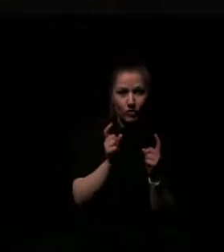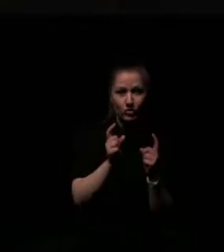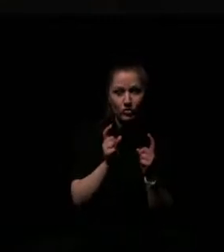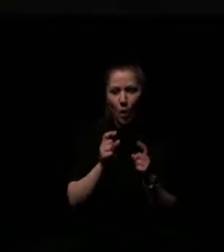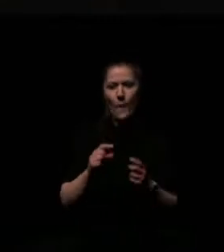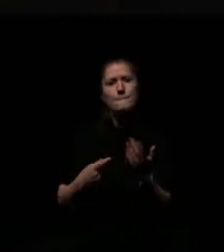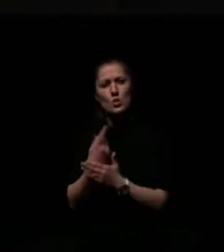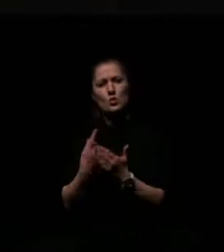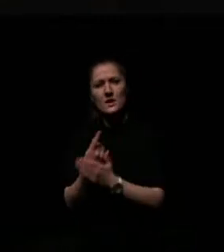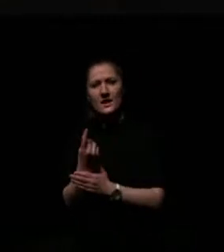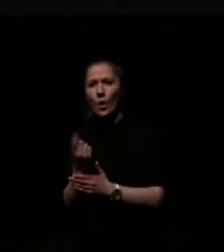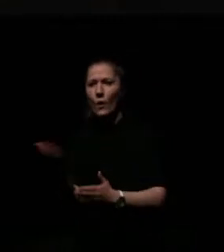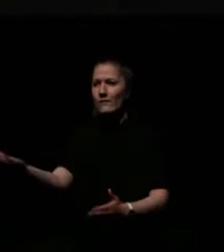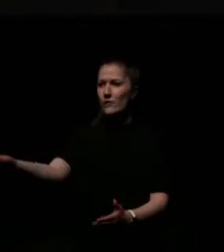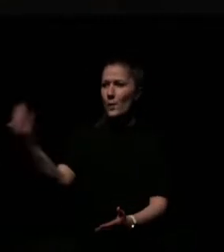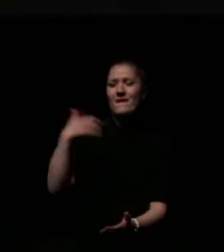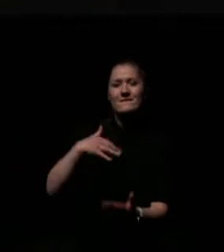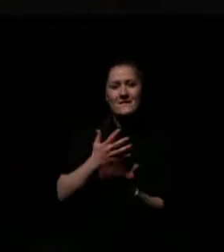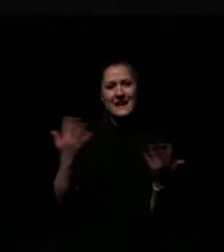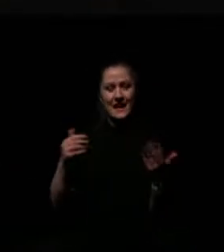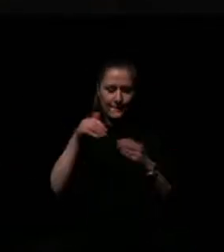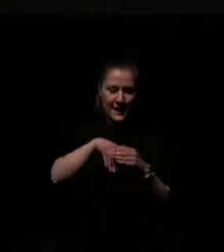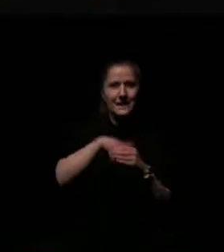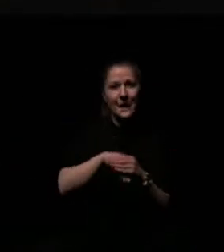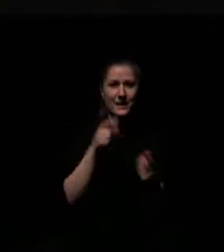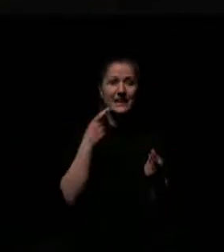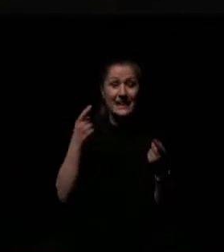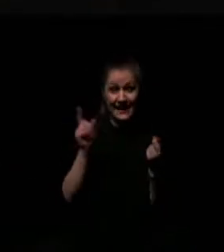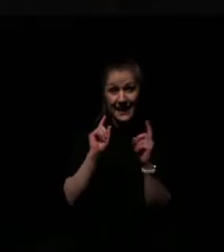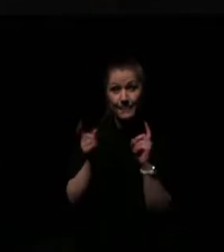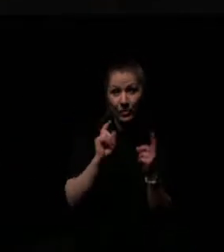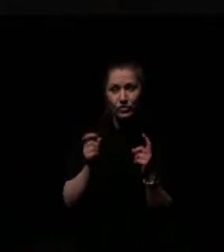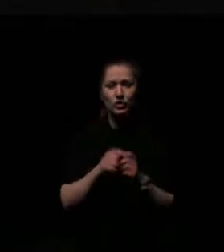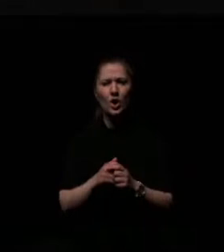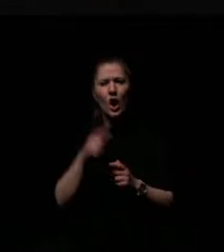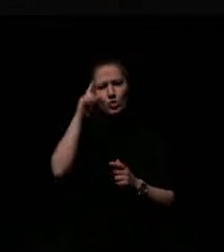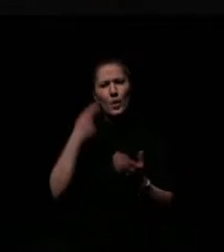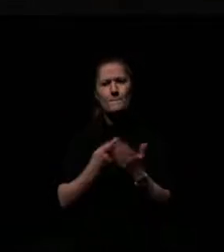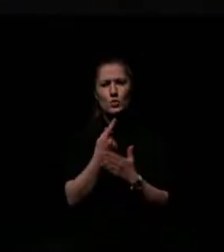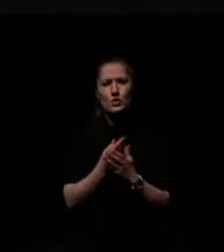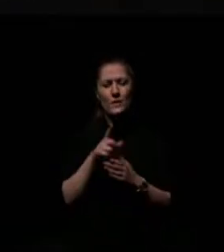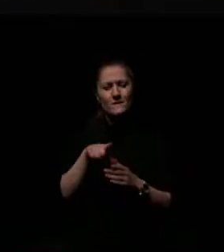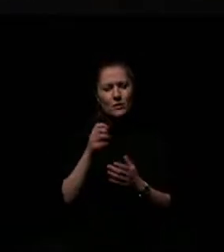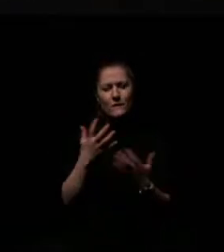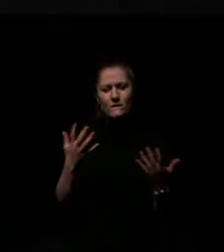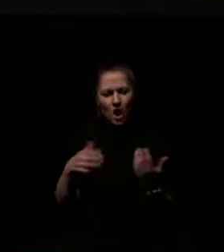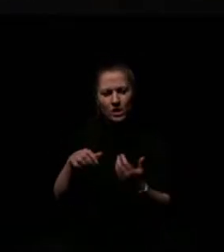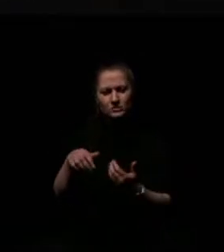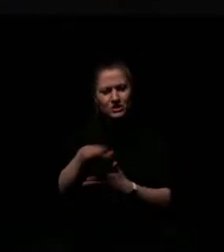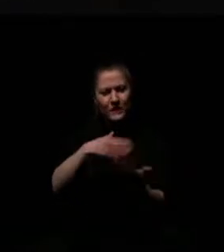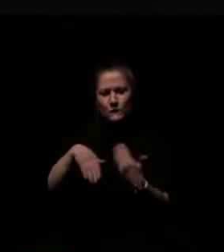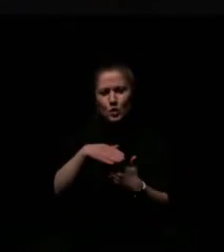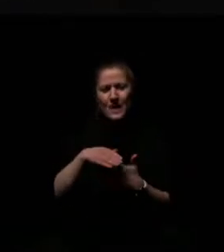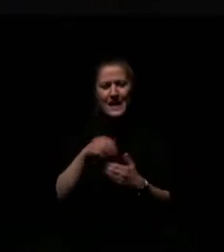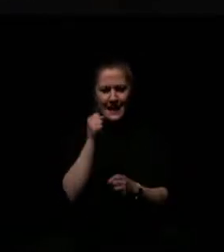i disse debattene. Jeg tror det mulig å finne ut hva det samfunnet egentlig mener. Jeg tror det